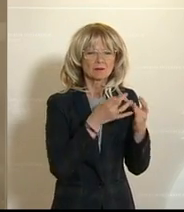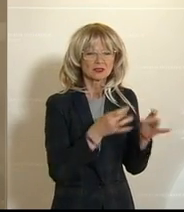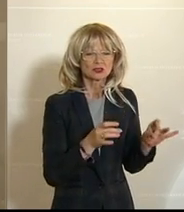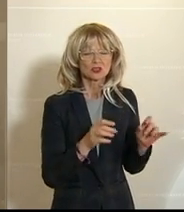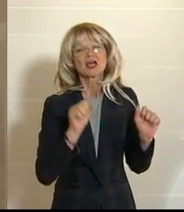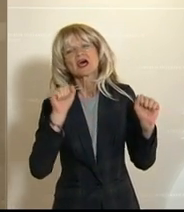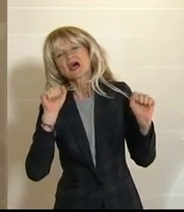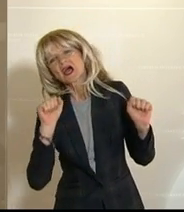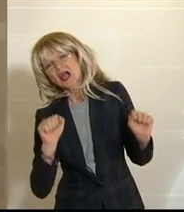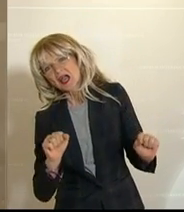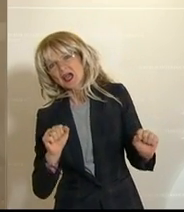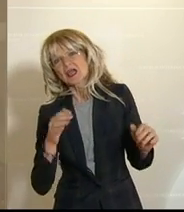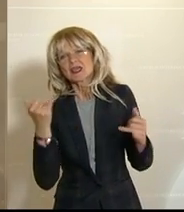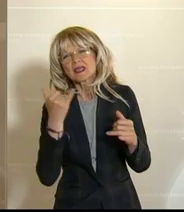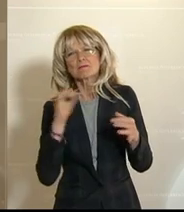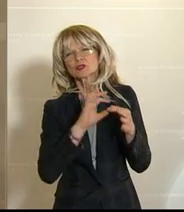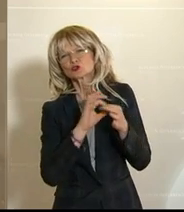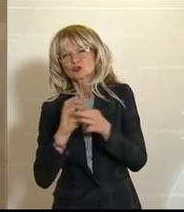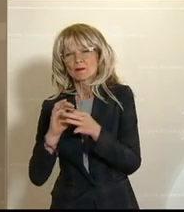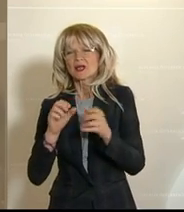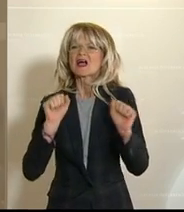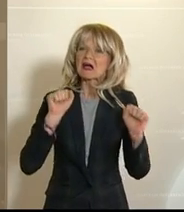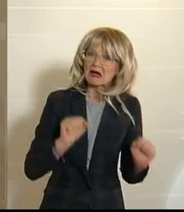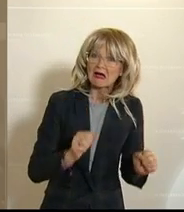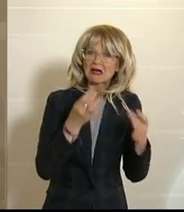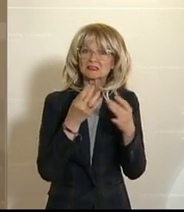finanzierbar in Zukunft, unser Pensionssystem, ist es nicht